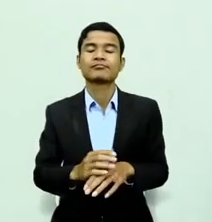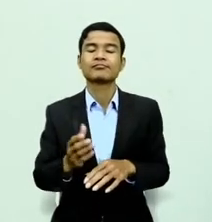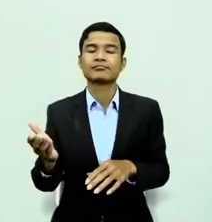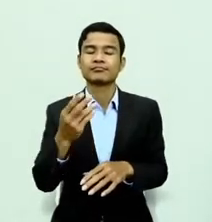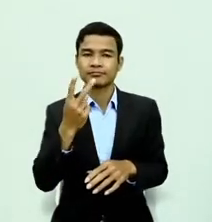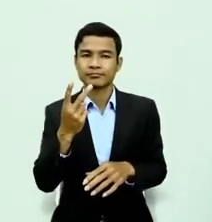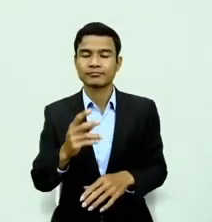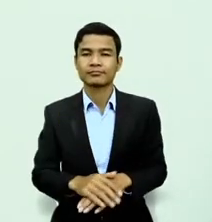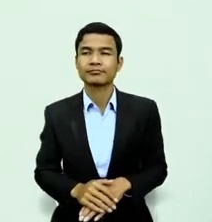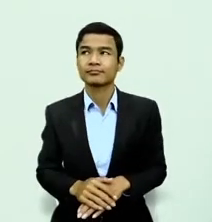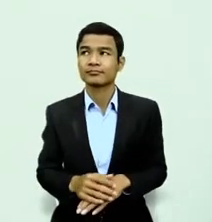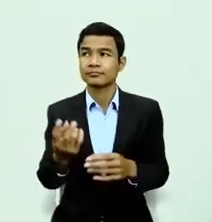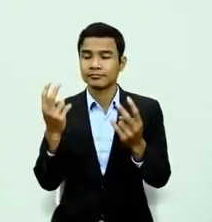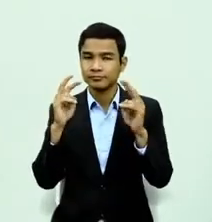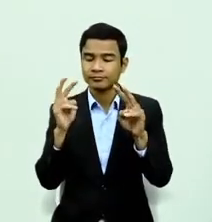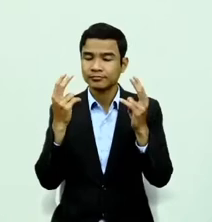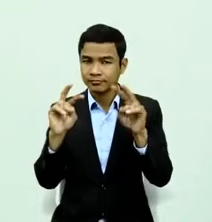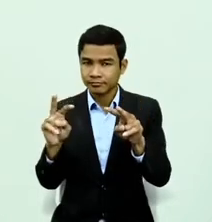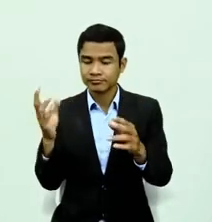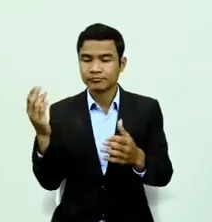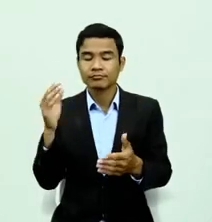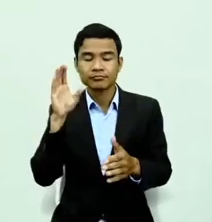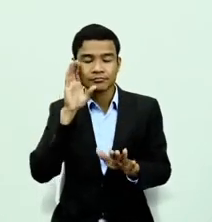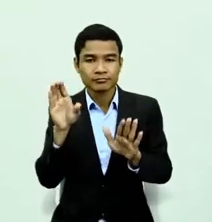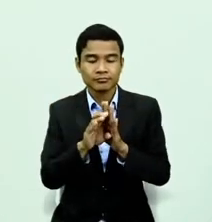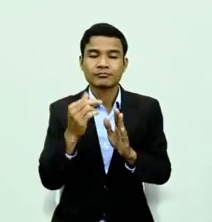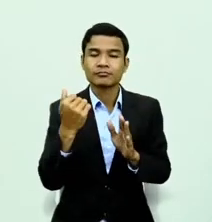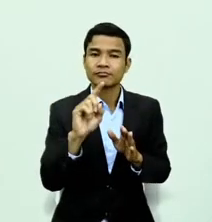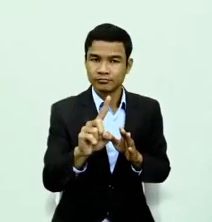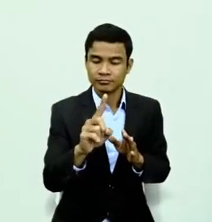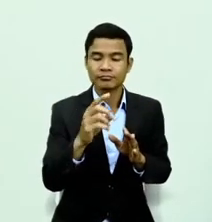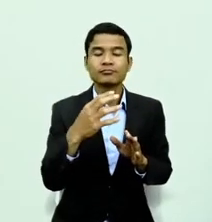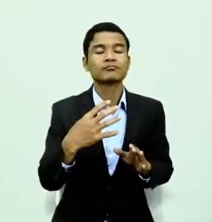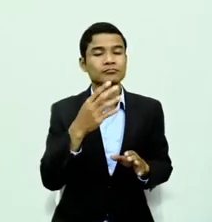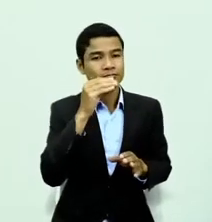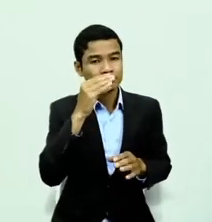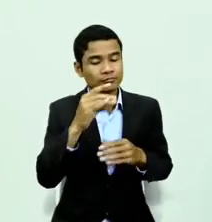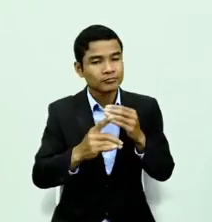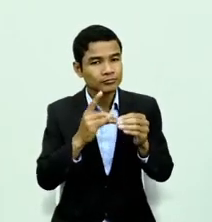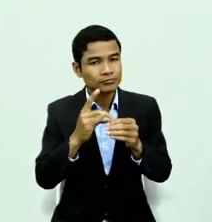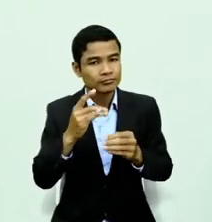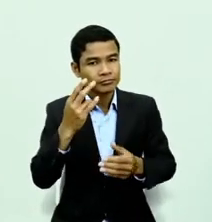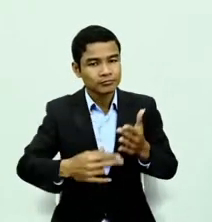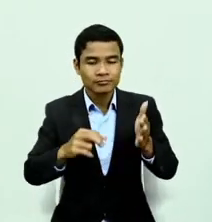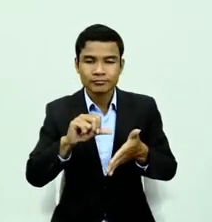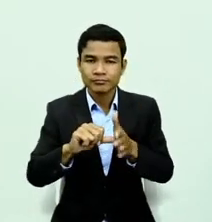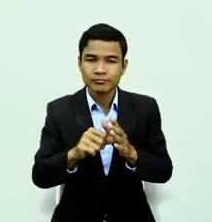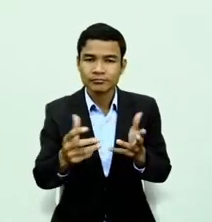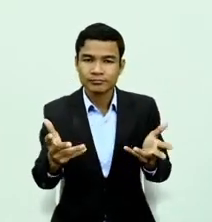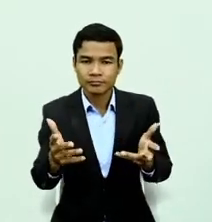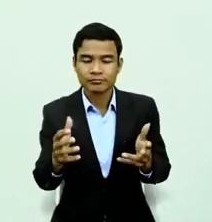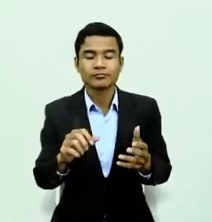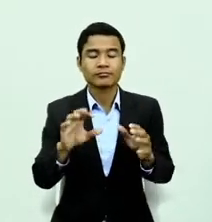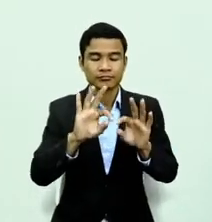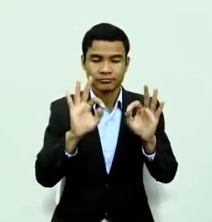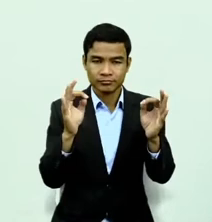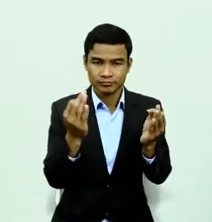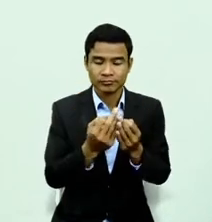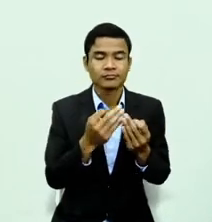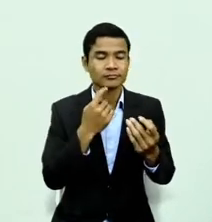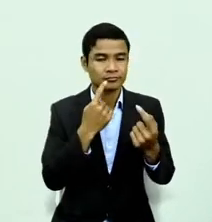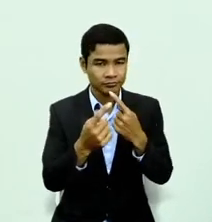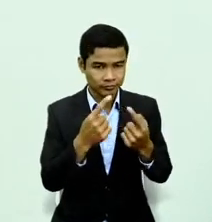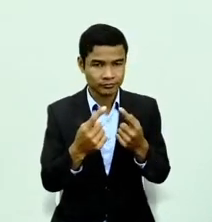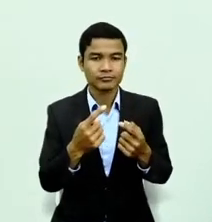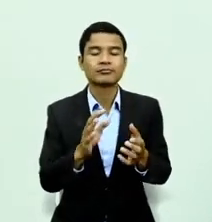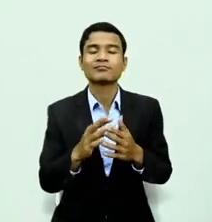tầm mơ rụp hiệp làng vĩnh. Tiệm tầm nông rụp hiệp tìm mùi khi chân dễ em bìa vầy đáy ạ. Chà, con ông cổ xa mùi chà chê khní. Đói